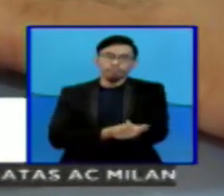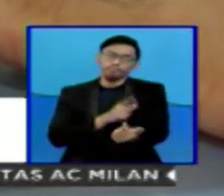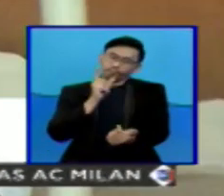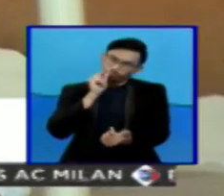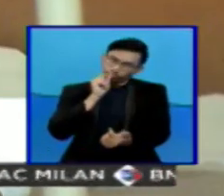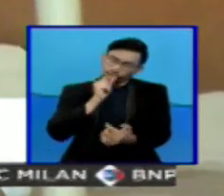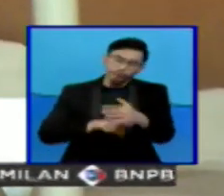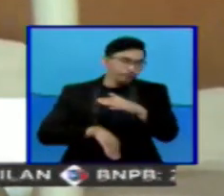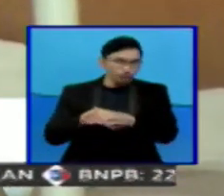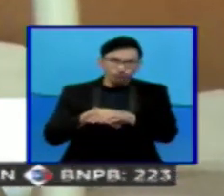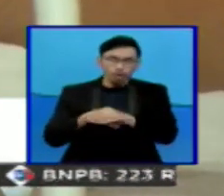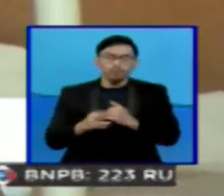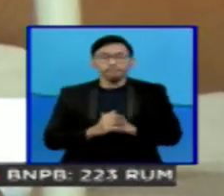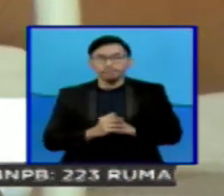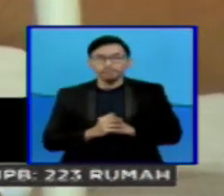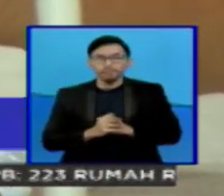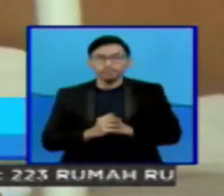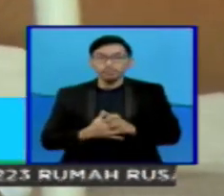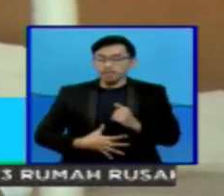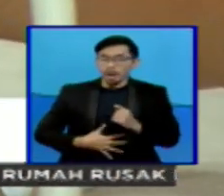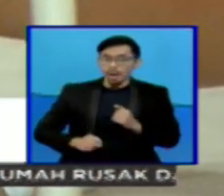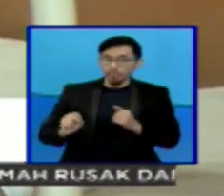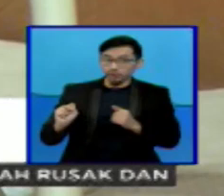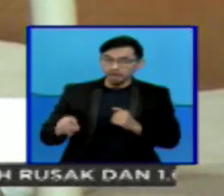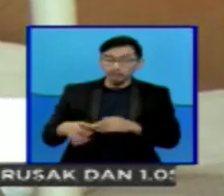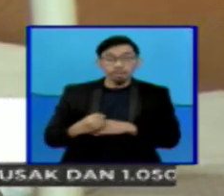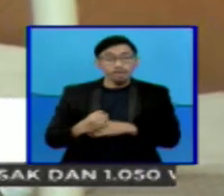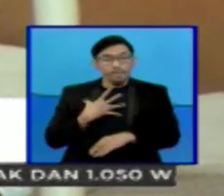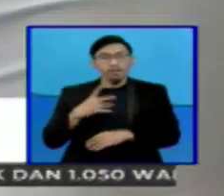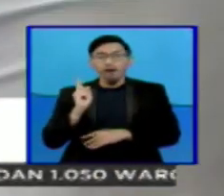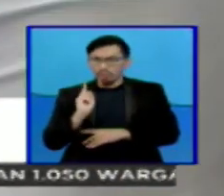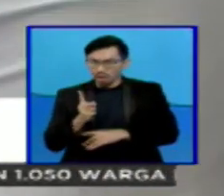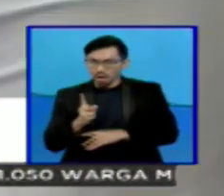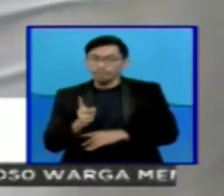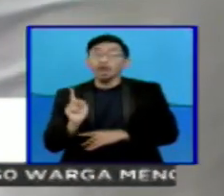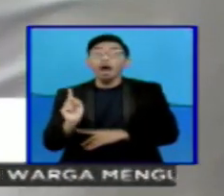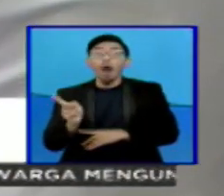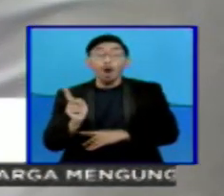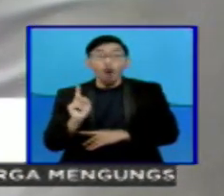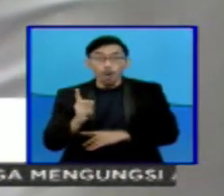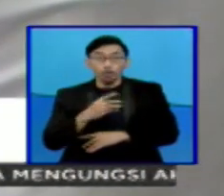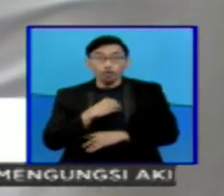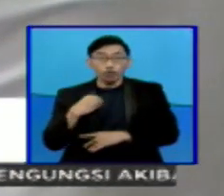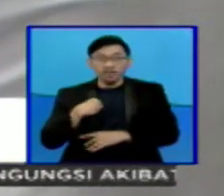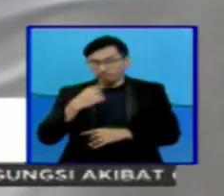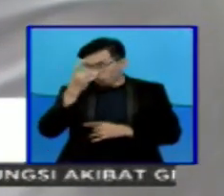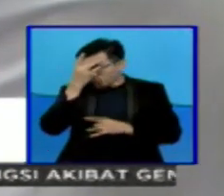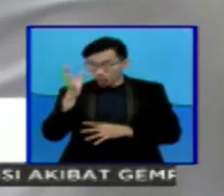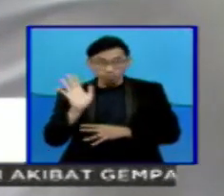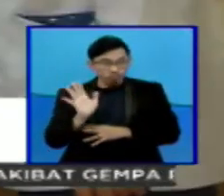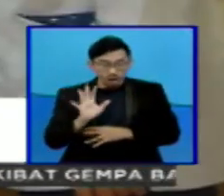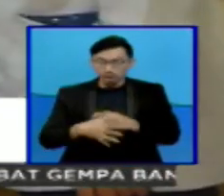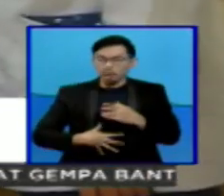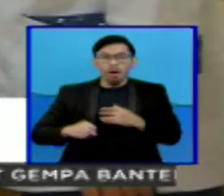Tindakan aborsi ini memiliki dampak dan konsekuensi. Jika tidak ditangani oleh tenaga medis yang profesional, aborsi bisa berdampak buruk pada